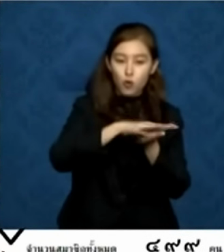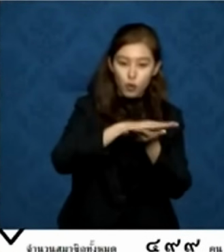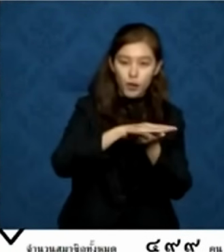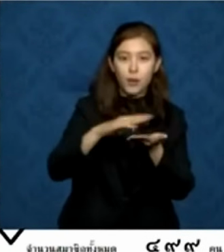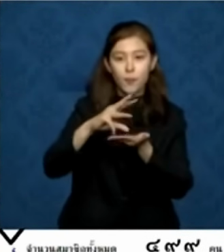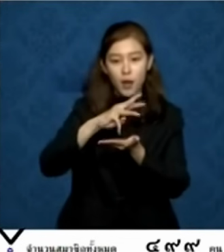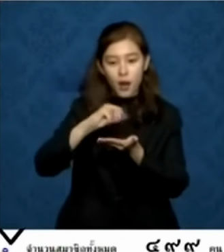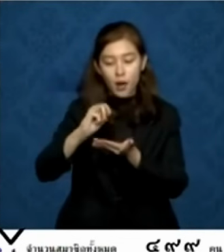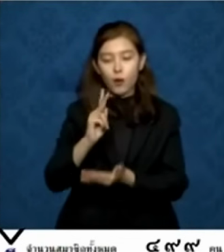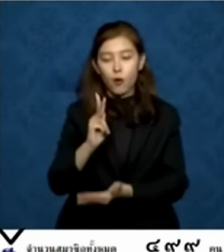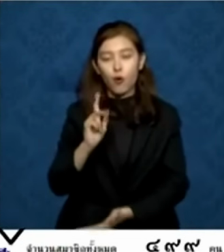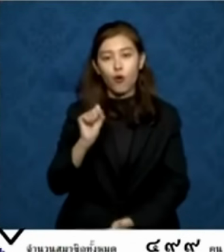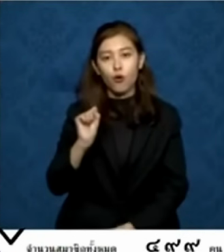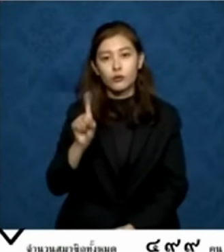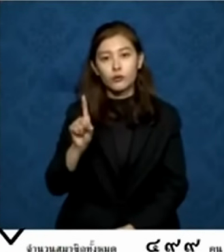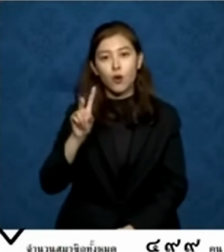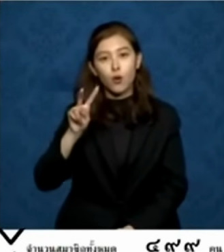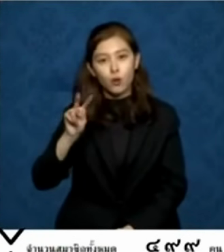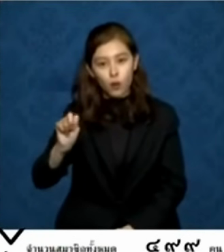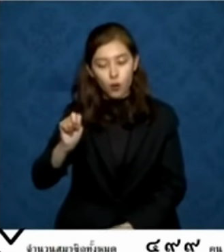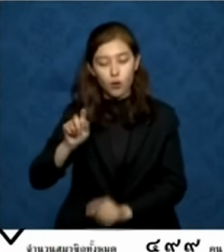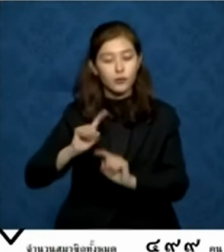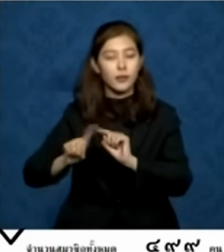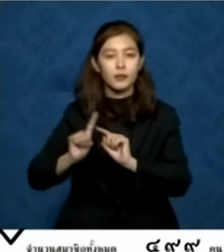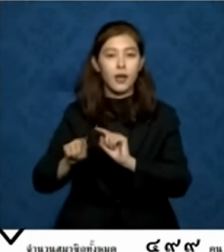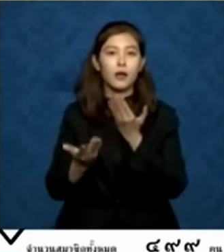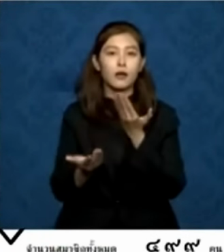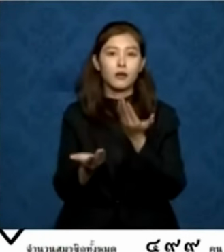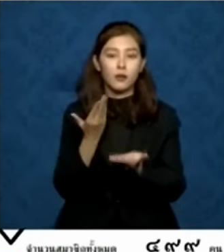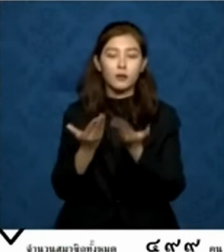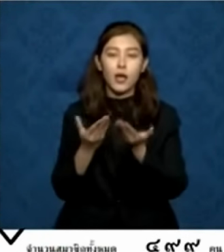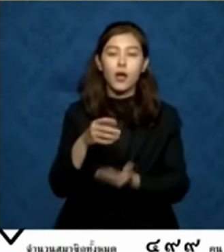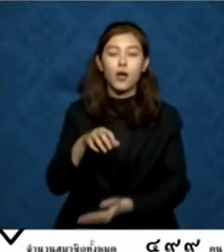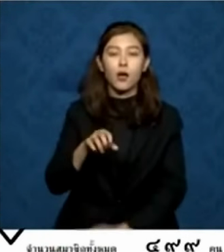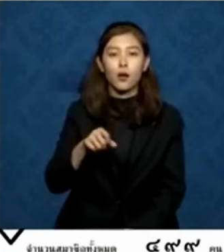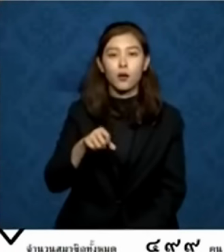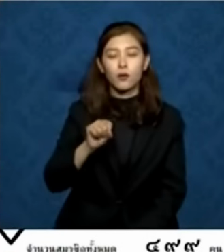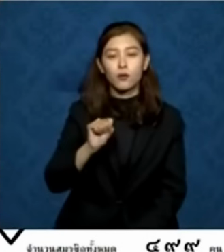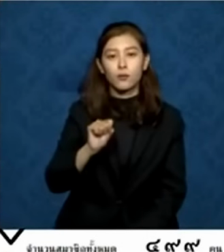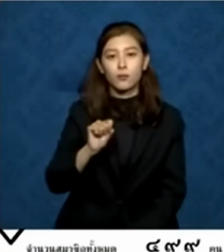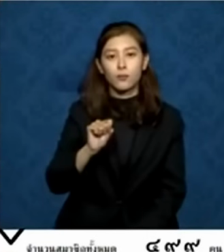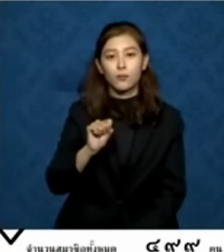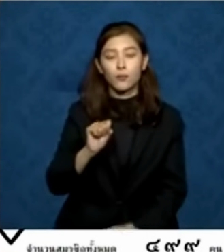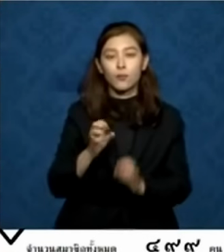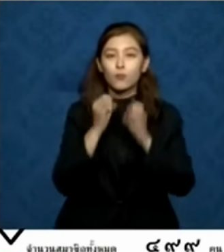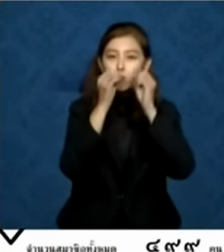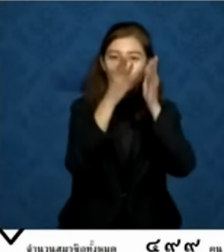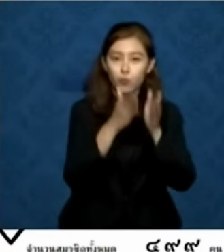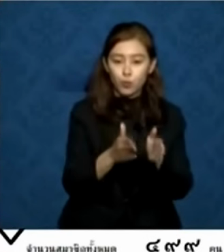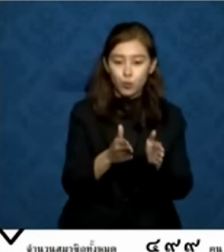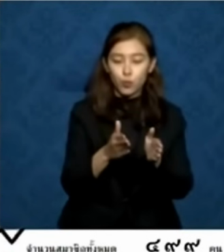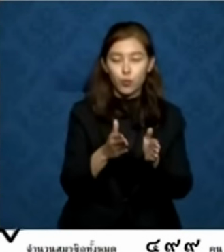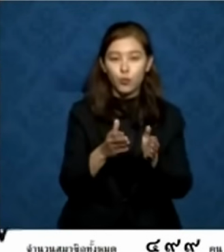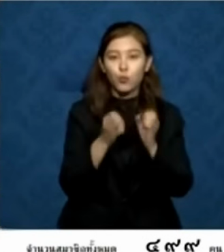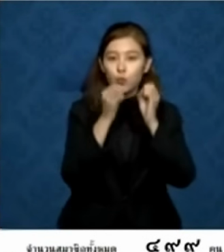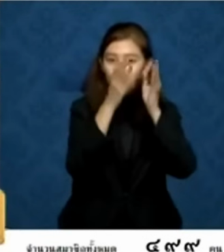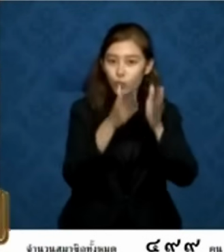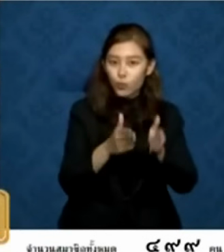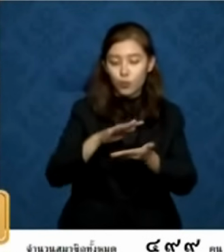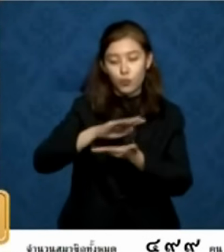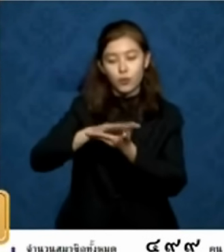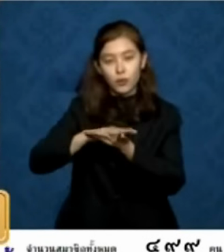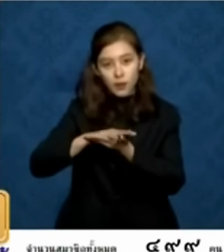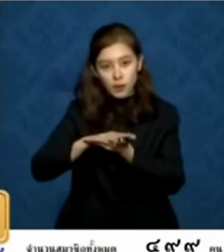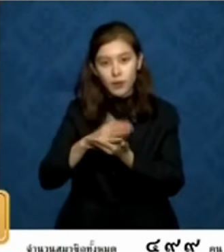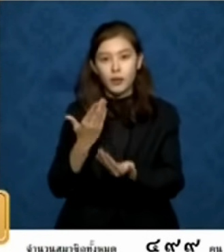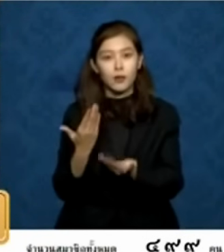ไกความร่วมมือในพื้นที่รวมทั้งเสริมสร้างและพัฒนาศักยภาพครูอาจารย์และบุคลากรทางการศึกษาให้มี